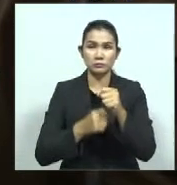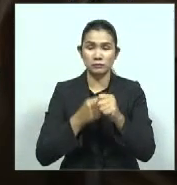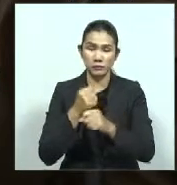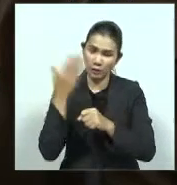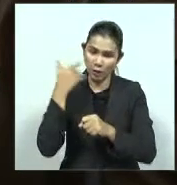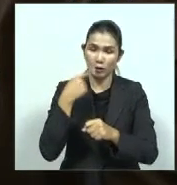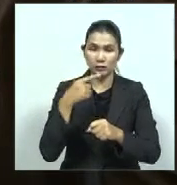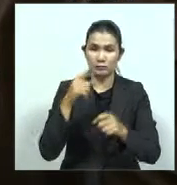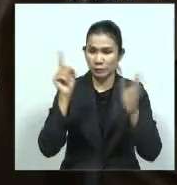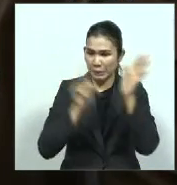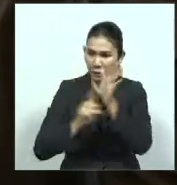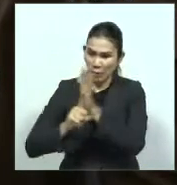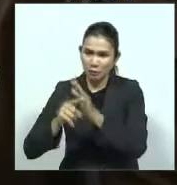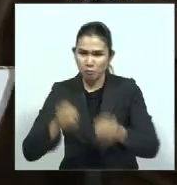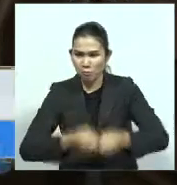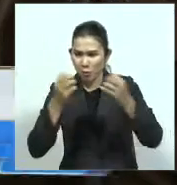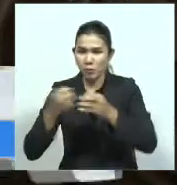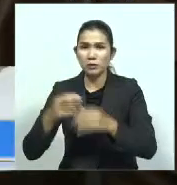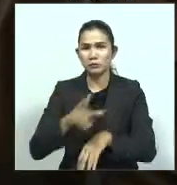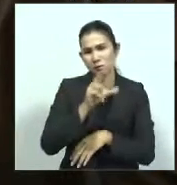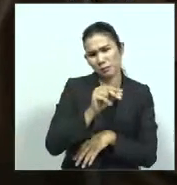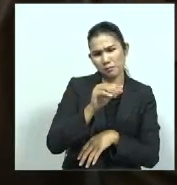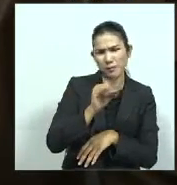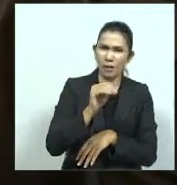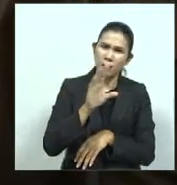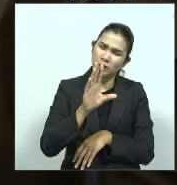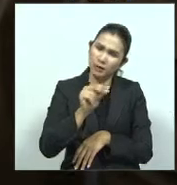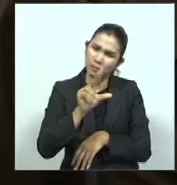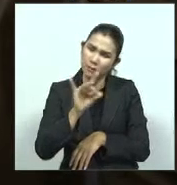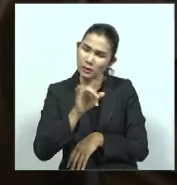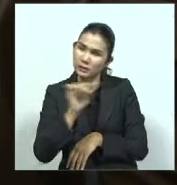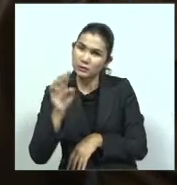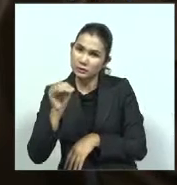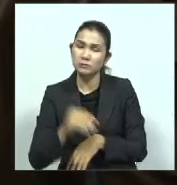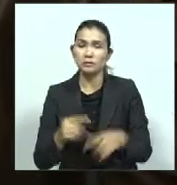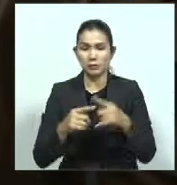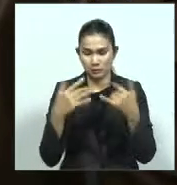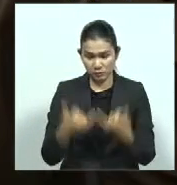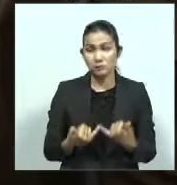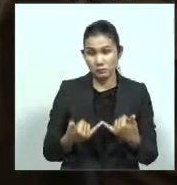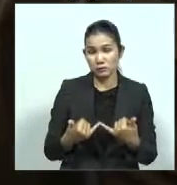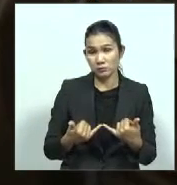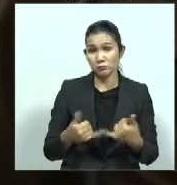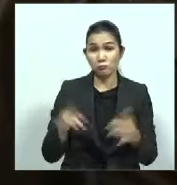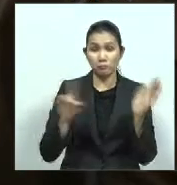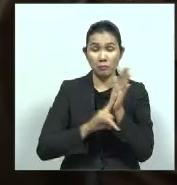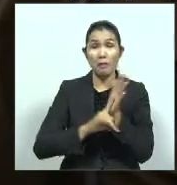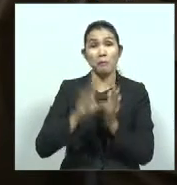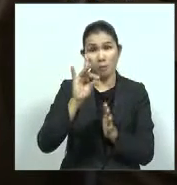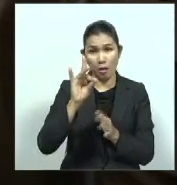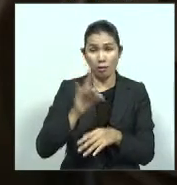ครับ38ยังไงถ้าจำตัวเลขไม่ผิดนะครับแต่ปีนี้เกิดประมาณสัก8ครั้งนะครับซึ่งก็เรา